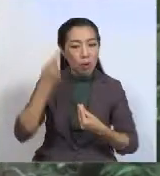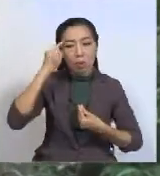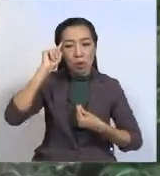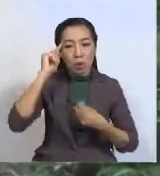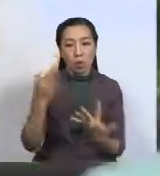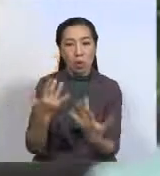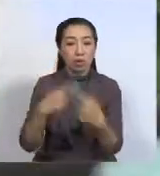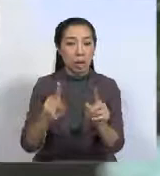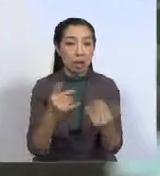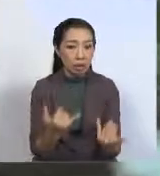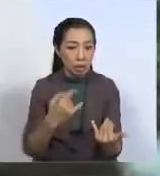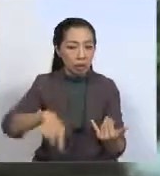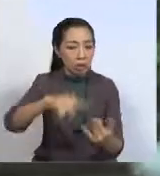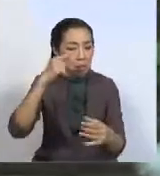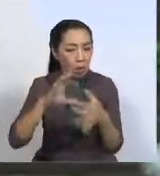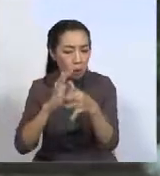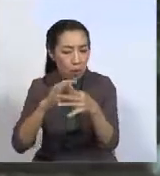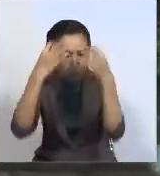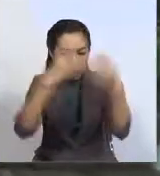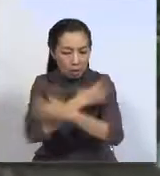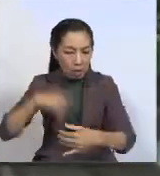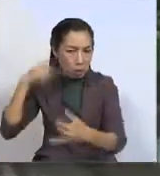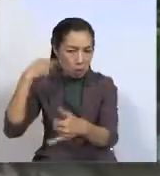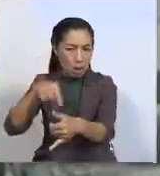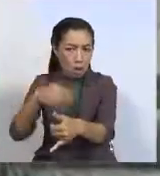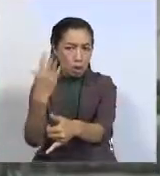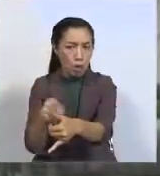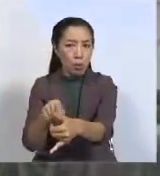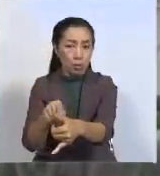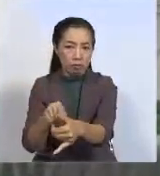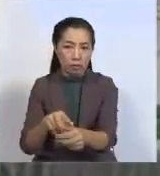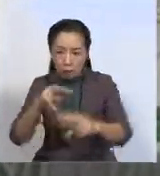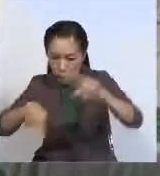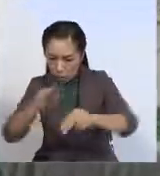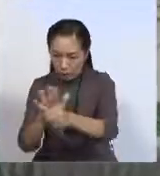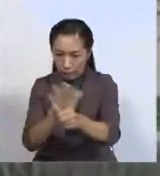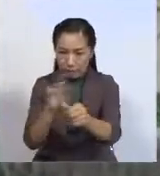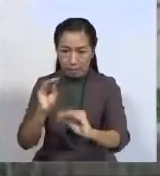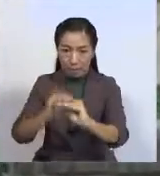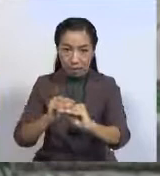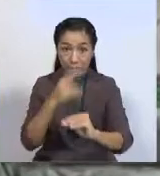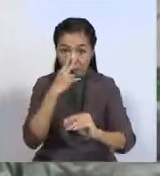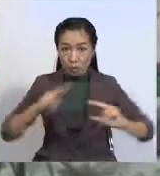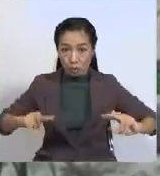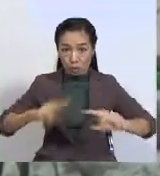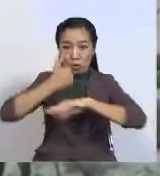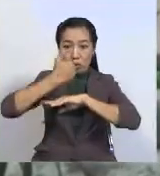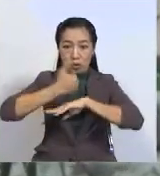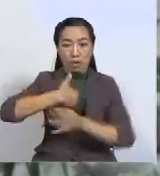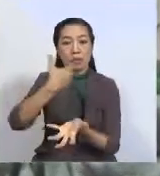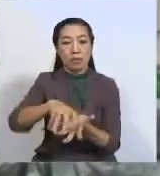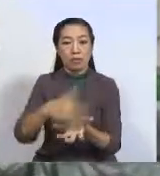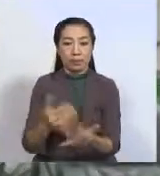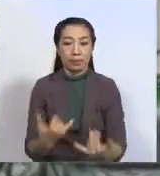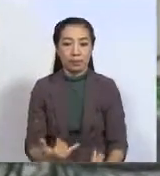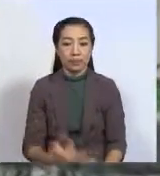สำคัญก็คือตอนนี้เป็นห่วงหลินหุยนะคะที่จะต้องดูแลด้วยไปฟังประเด็นที่เพิ่มเติมจากรัฐมนตรีว่าการกระทรวงทรัพยากรธรรม